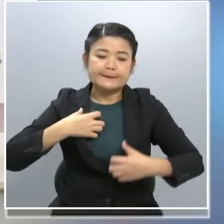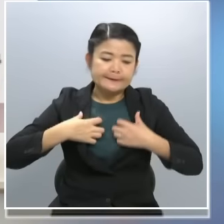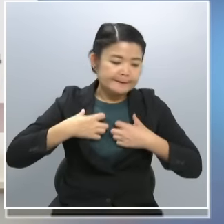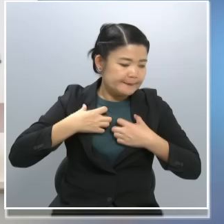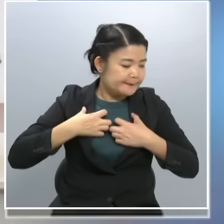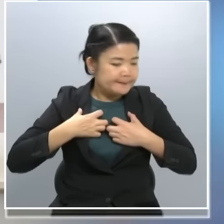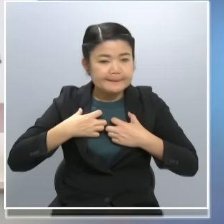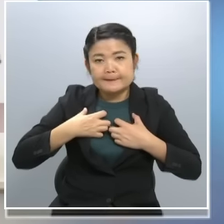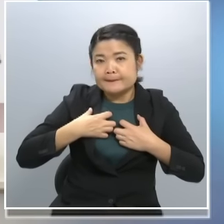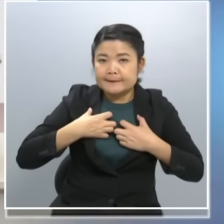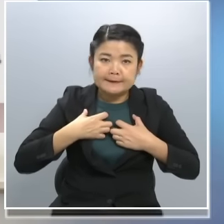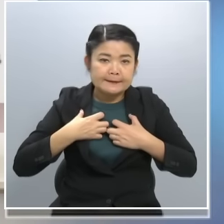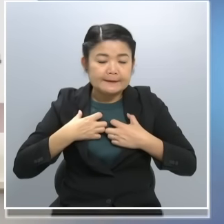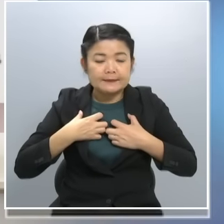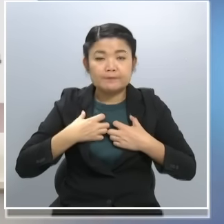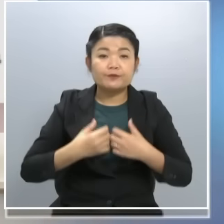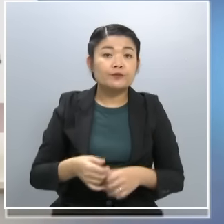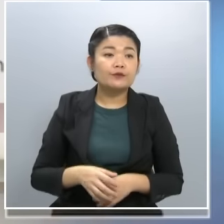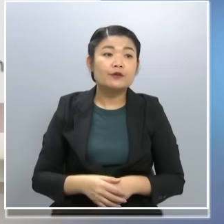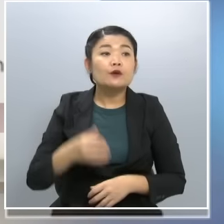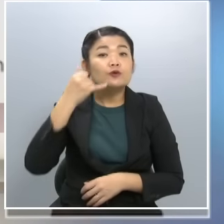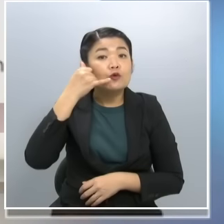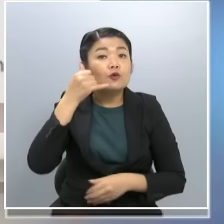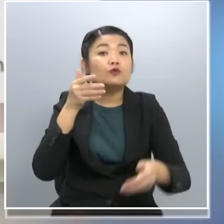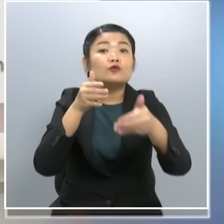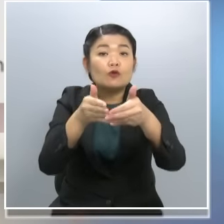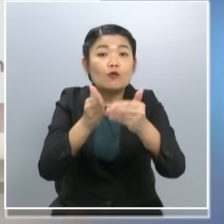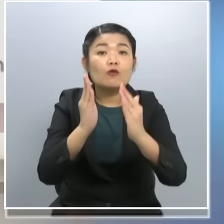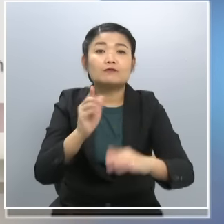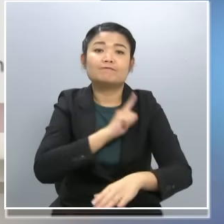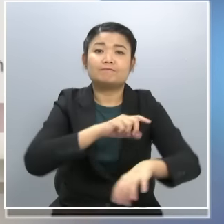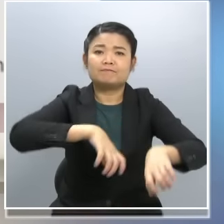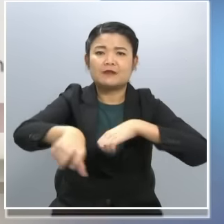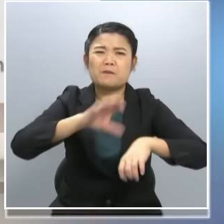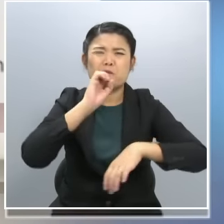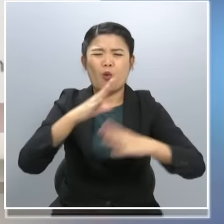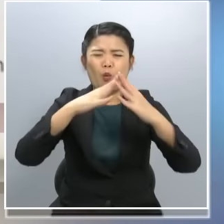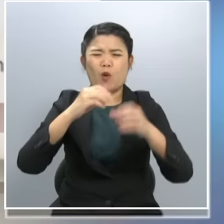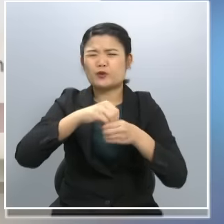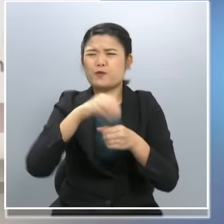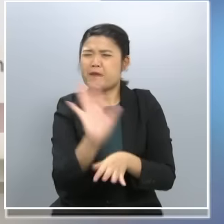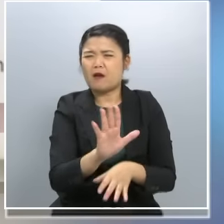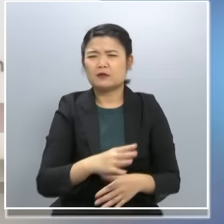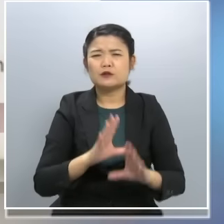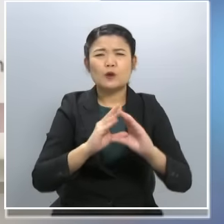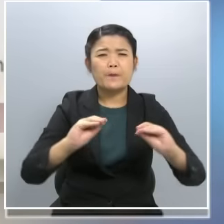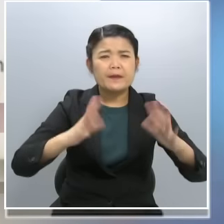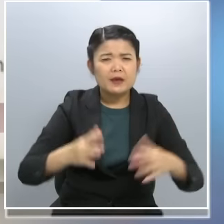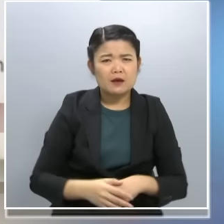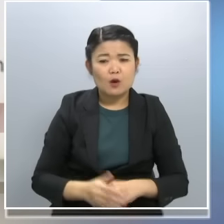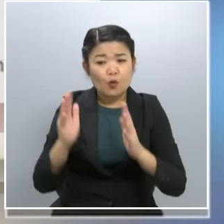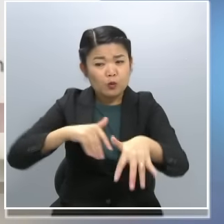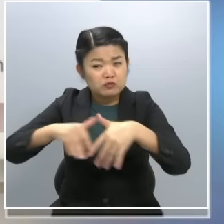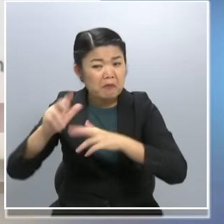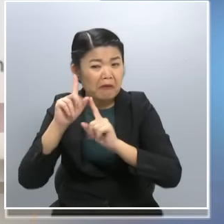มากโทรหาพี่จิมยุรฉัตรเหมือนประสิทธิเวชไม่อยากจำวัดที่นี่แล้วมันวุ่นวายไม่สงบและอยากให้โกหกชาวบ้านนักข่าว